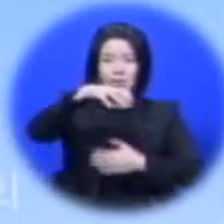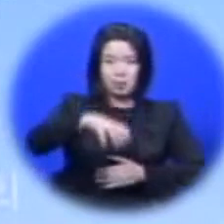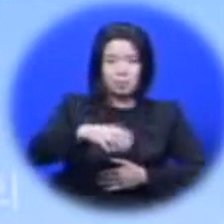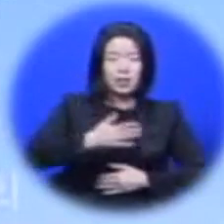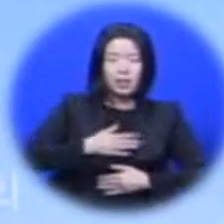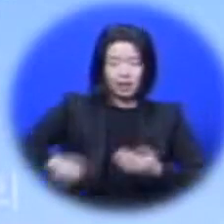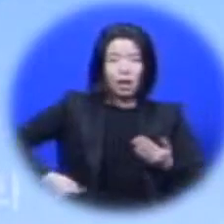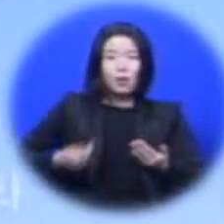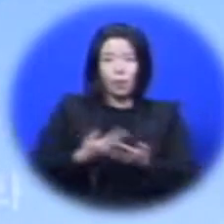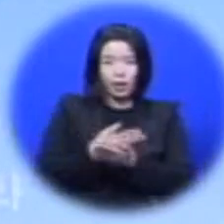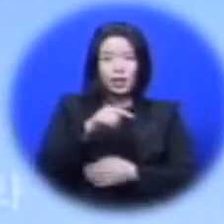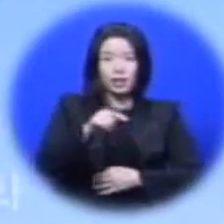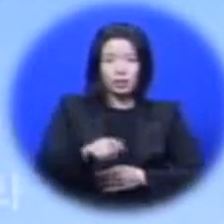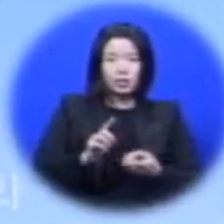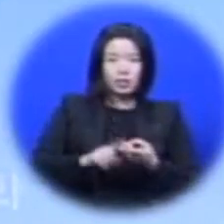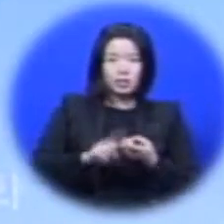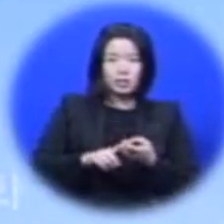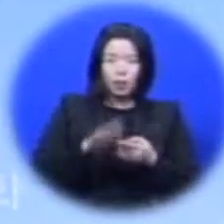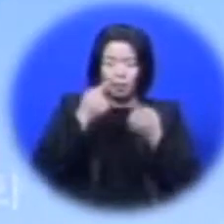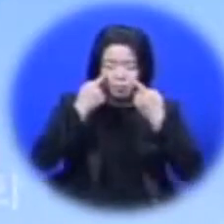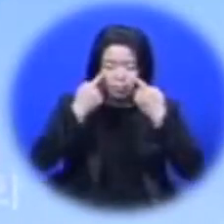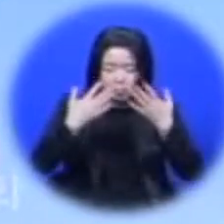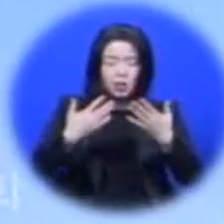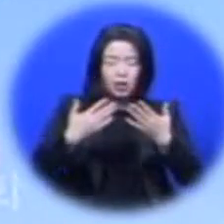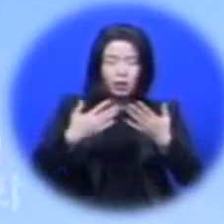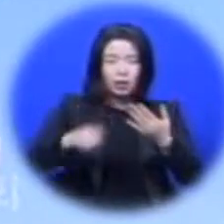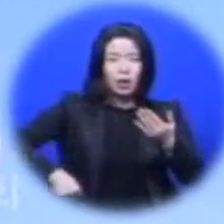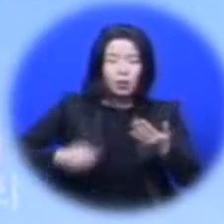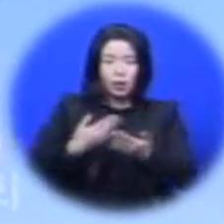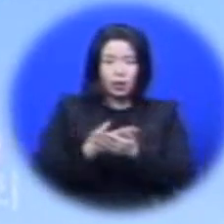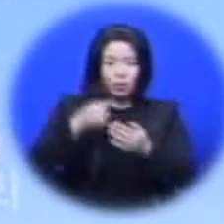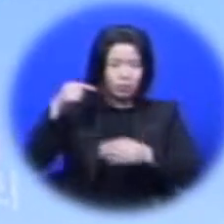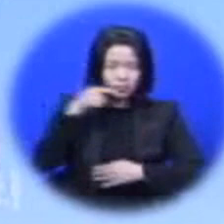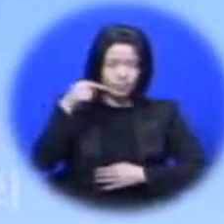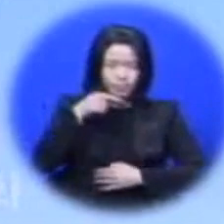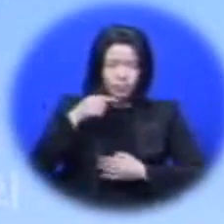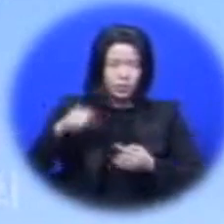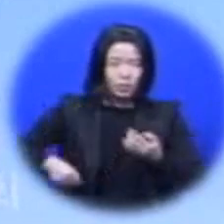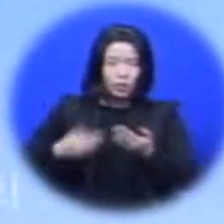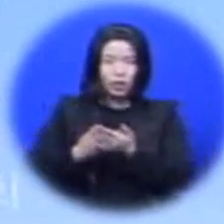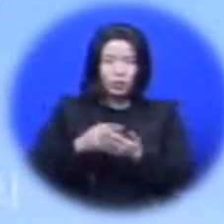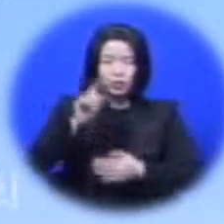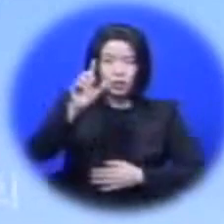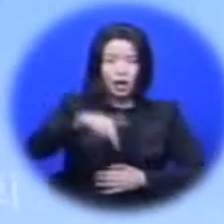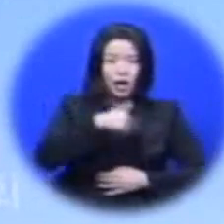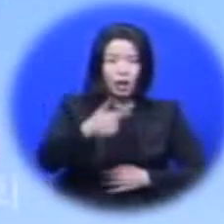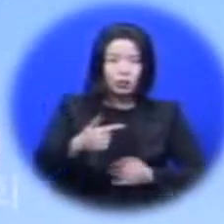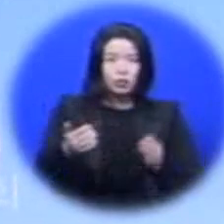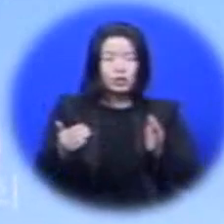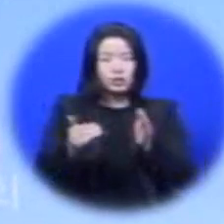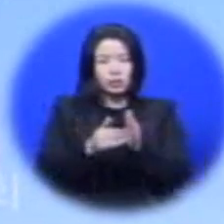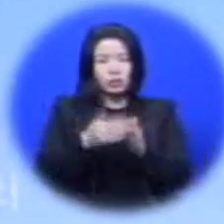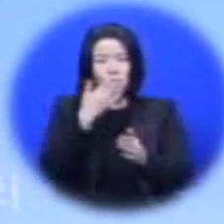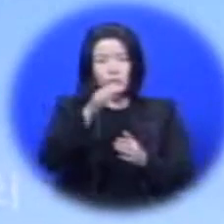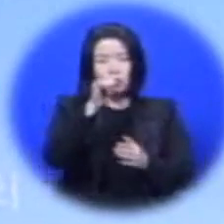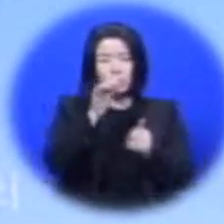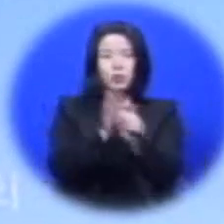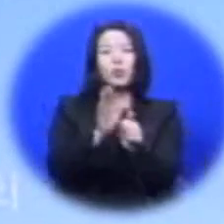내가 회개할 것을 분명하게 회개하고 철저히 회개하고 그날 하루를 지나도록 도와주는 것.